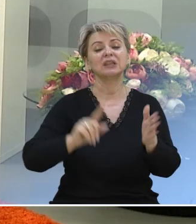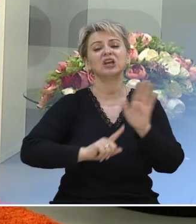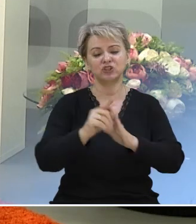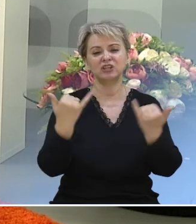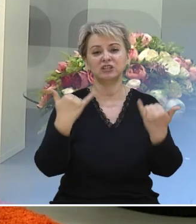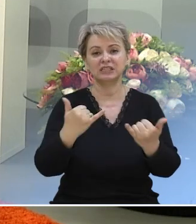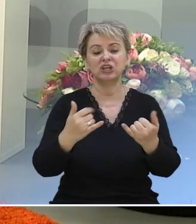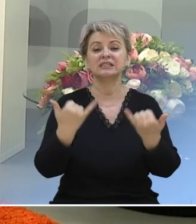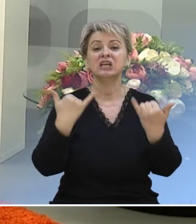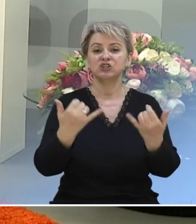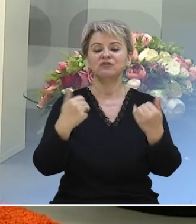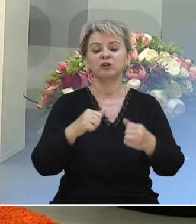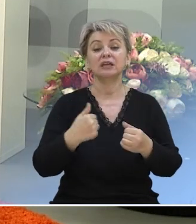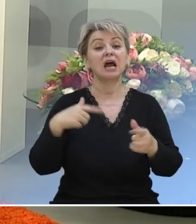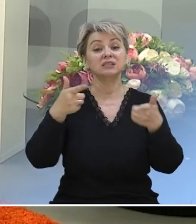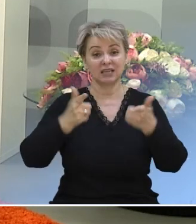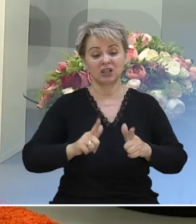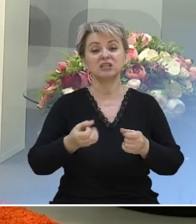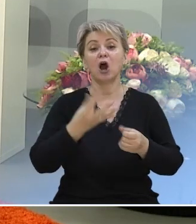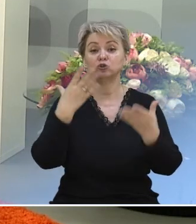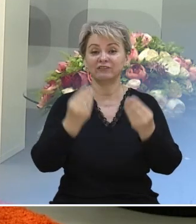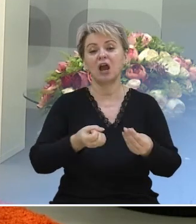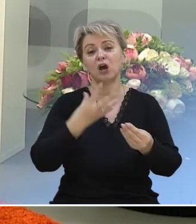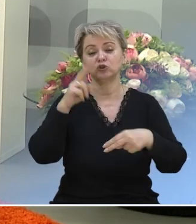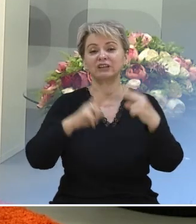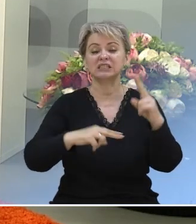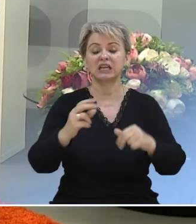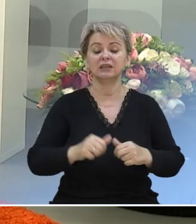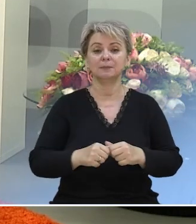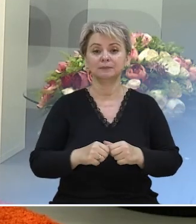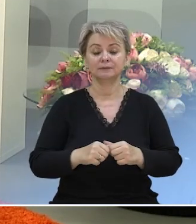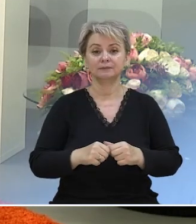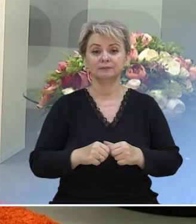понедельника. Давайте начинать прямо сейчас, прямо сегодня. Я согласна. Хорошего дня и хорошего настроения.